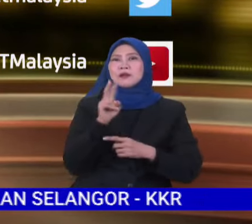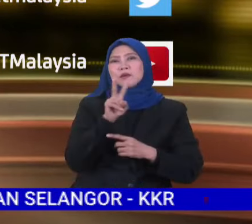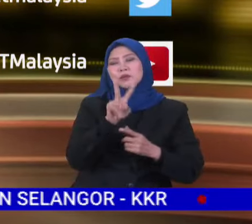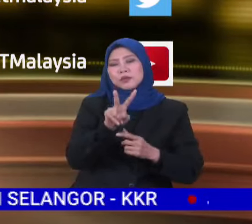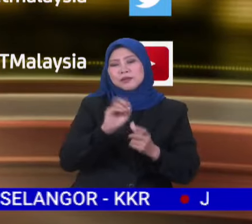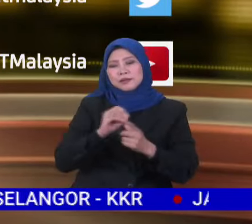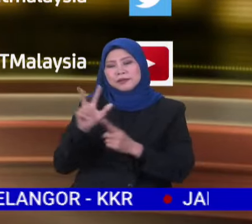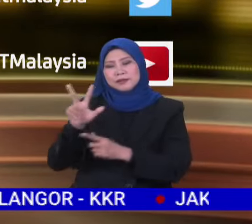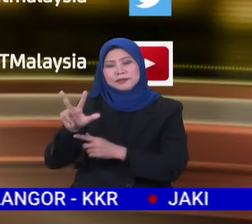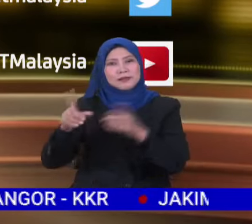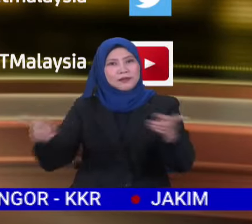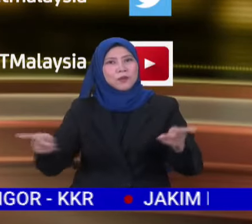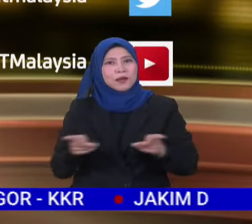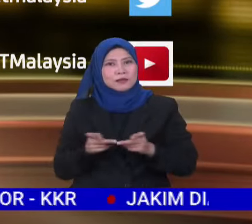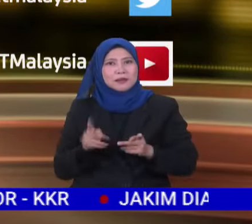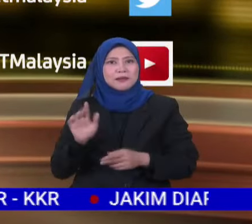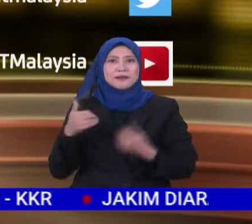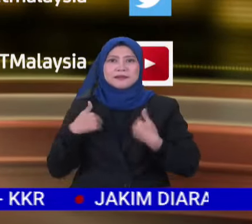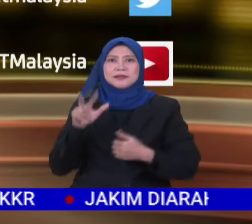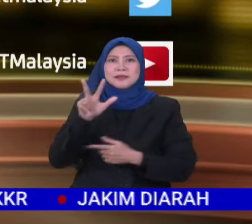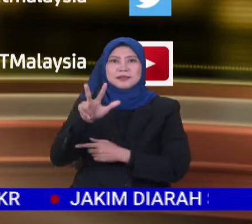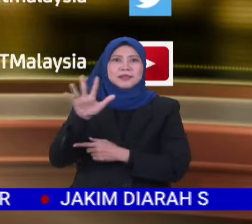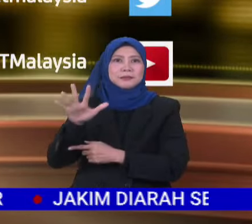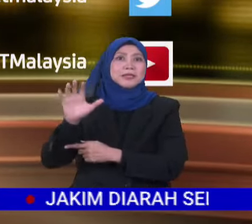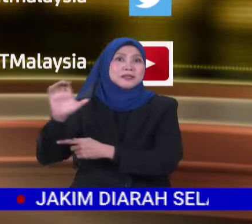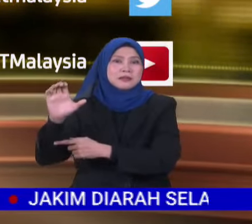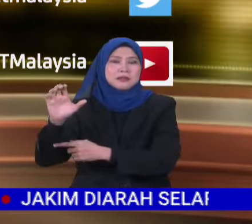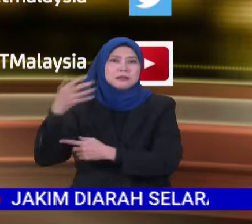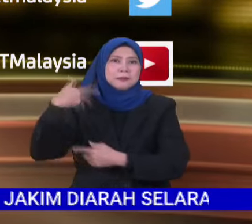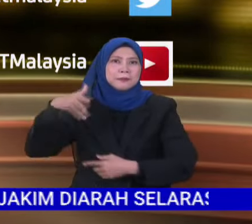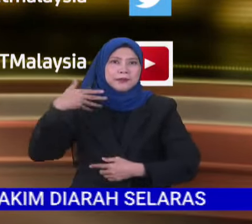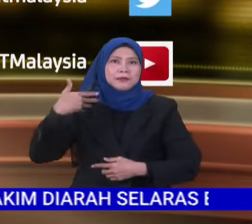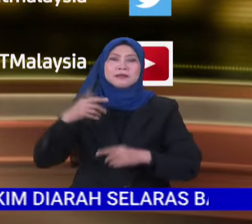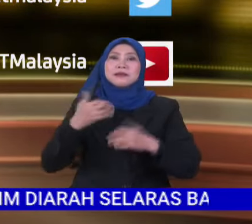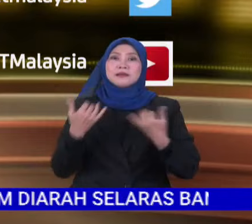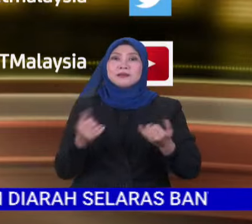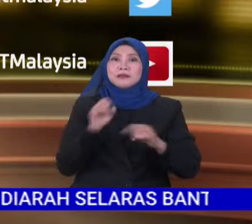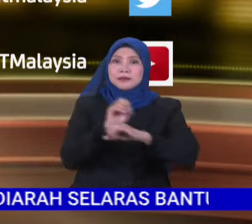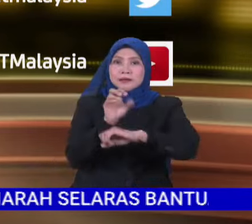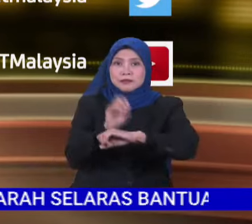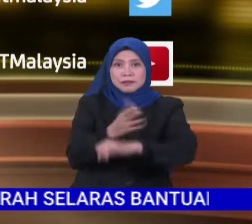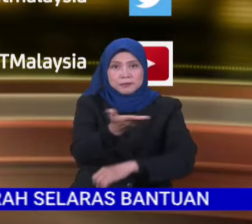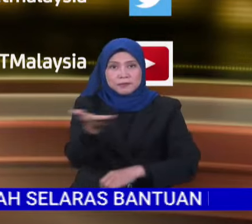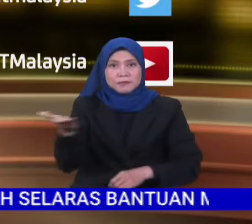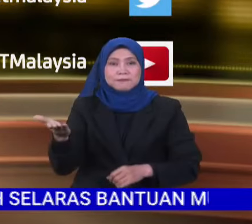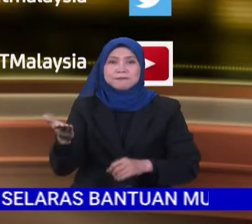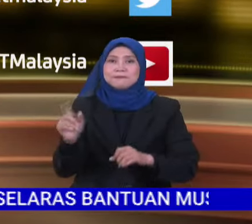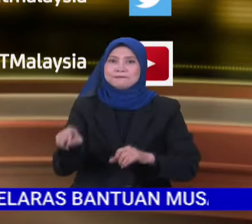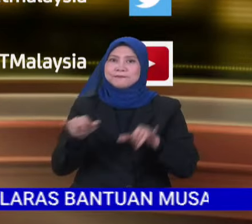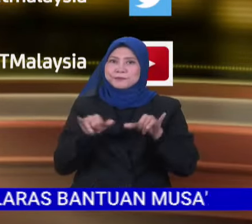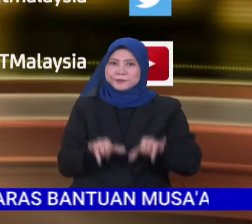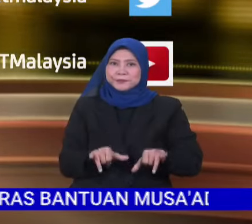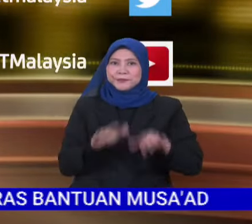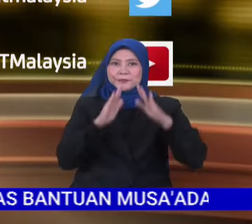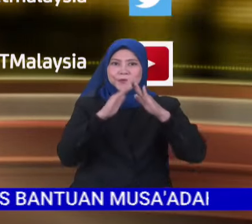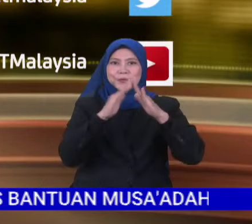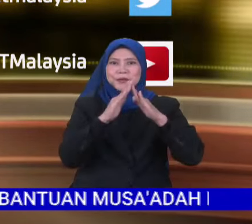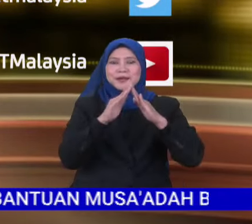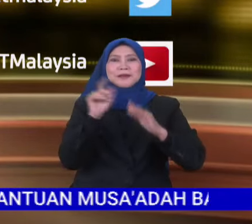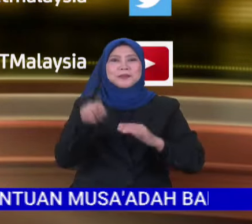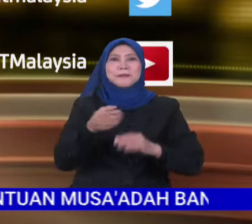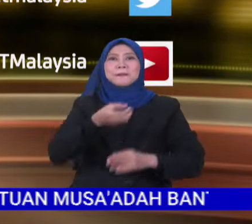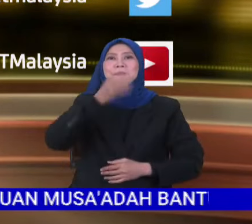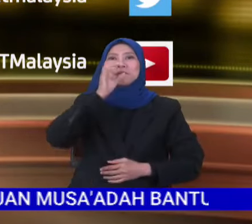ataupun tiga kawasan saja yang mencapai 35° Celcius jadi dinasihatkan kepada anda semua agar duduk di rumah dan